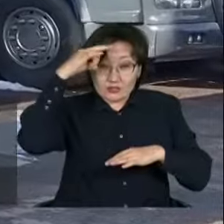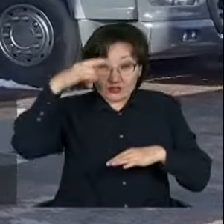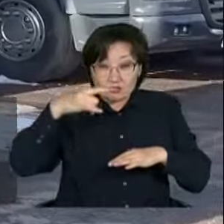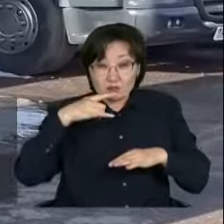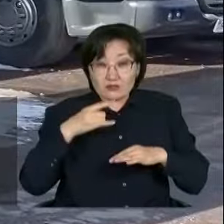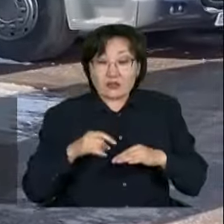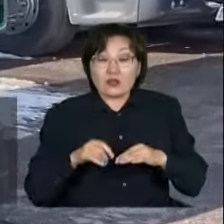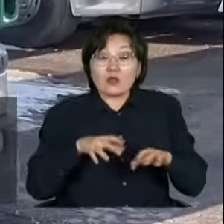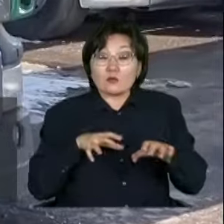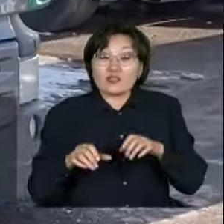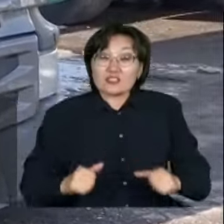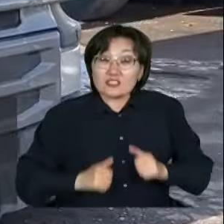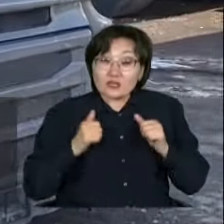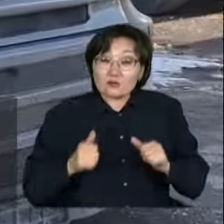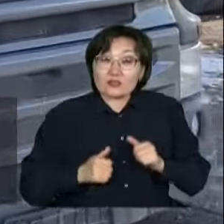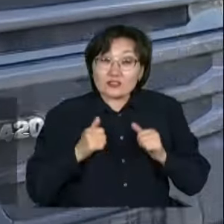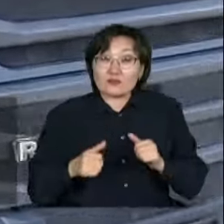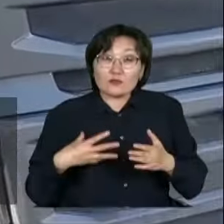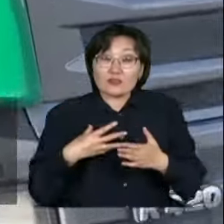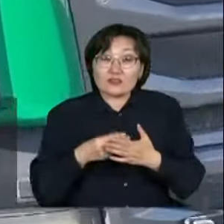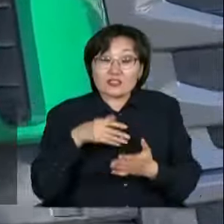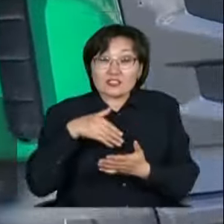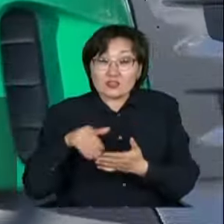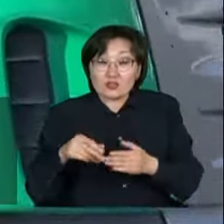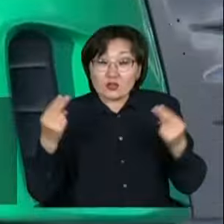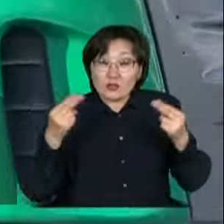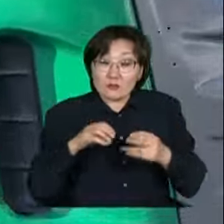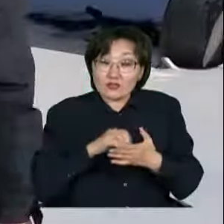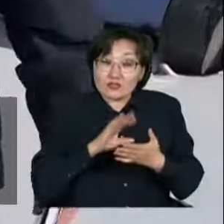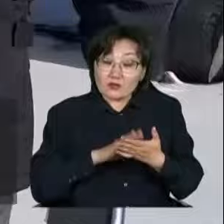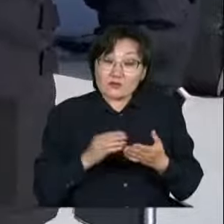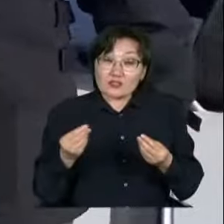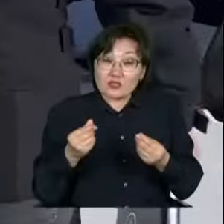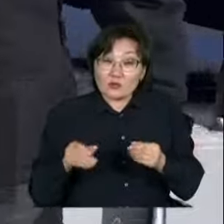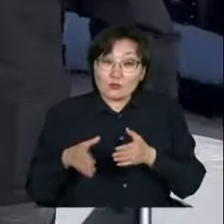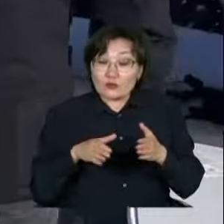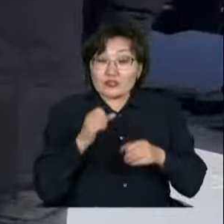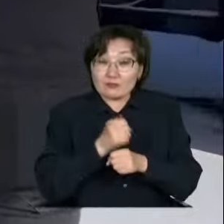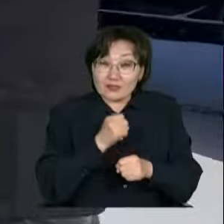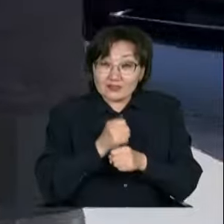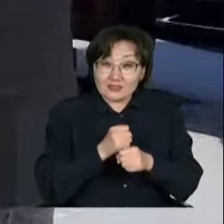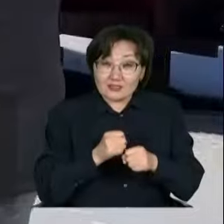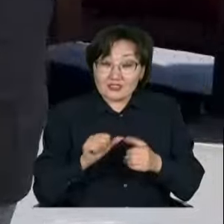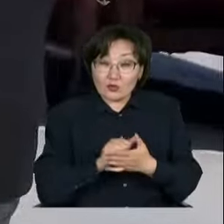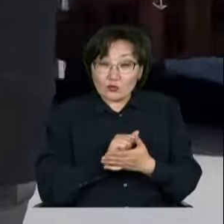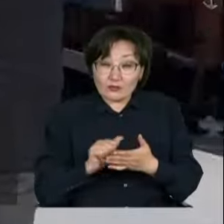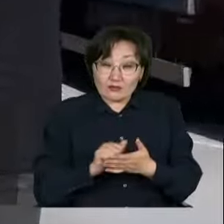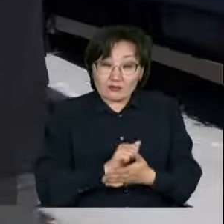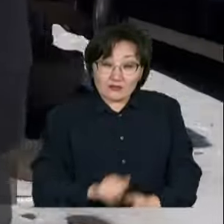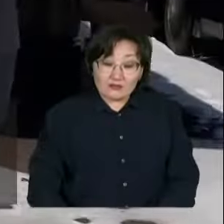что злоумышленники пытались избежать уплаты таможенных и регистрационных сборов путем подделки документов.